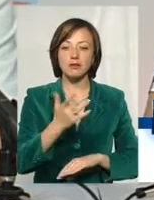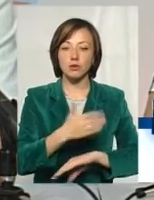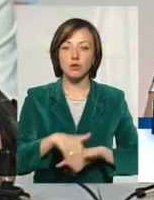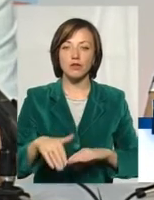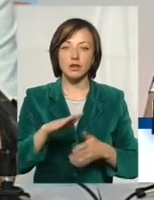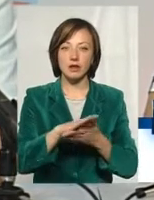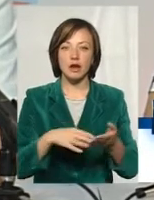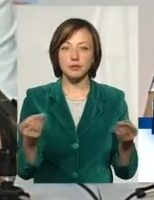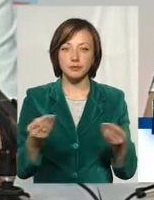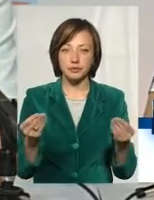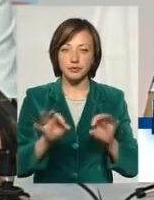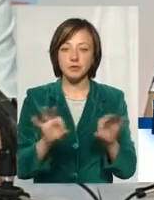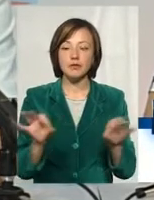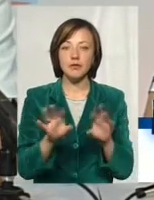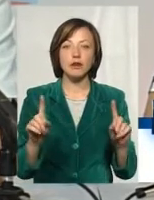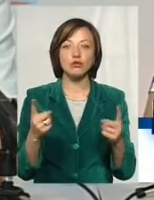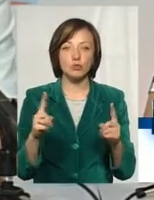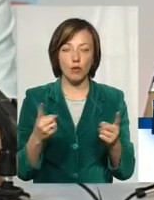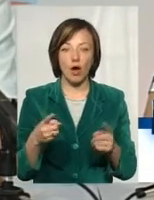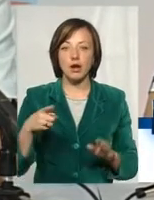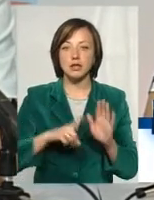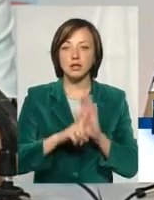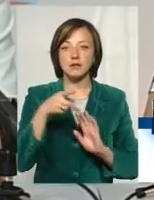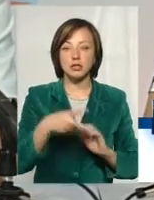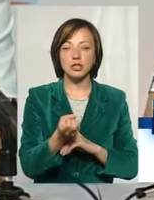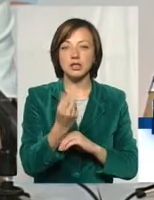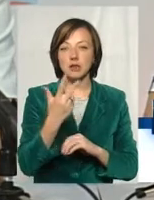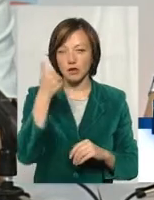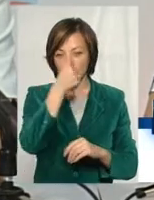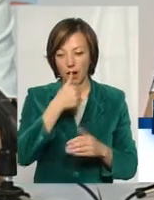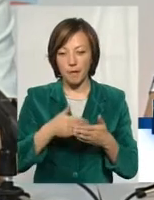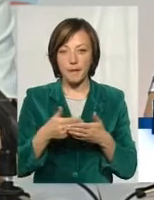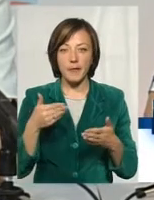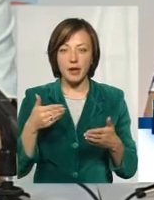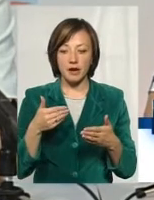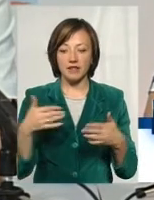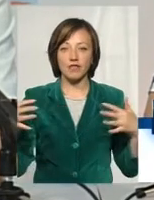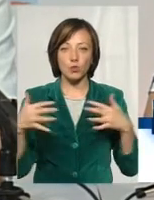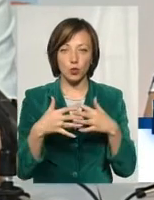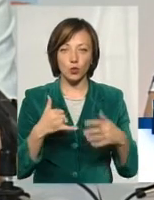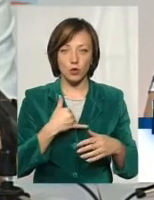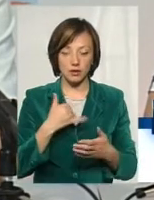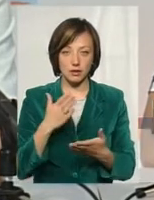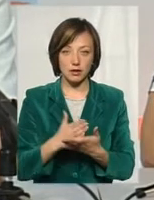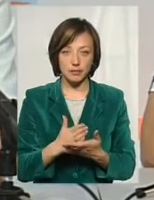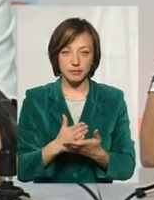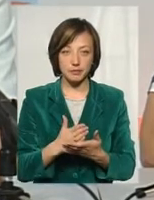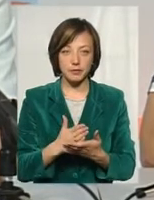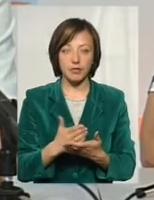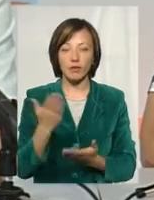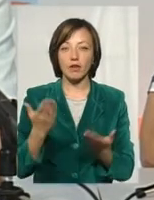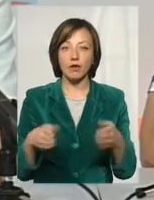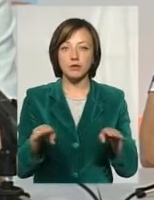зерно. Поясню саме чому. З 2013 року, перед самою війною, яка в нас відбулася, і якщо